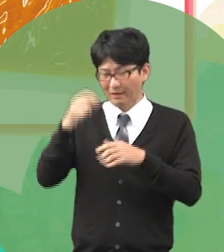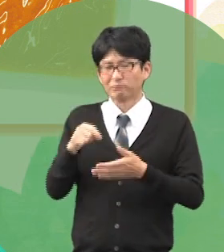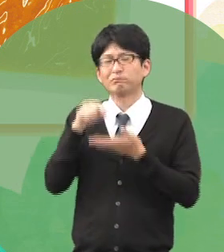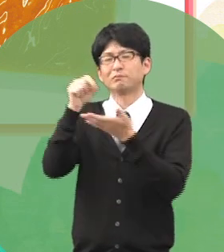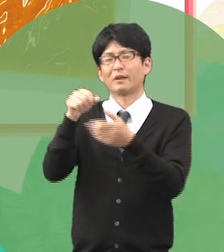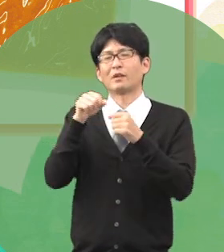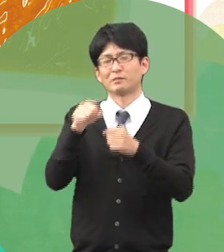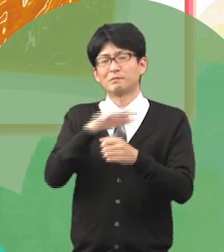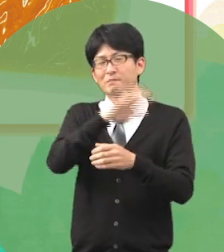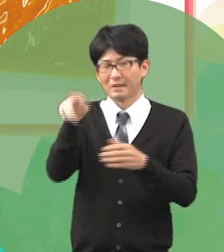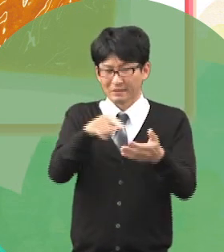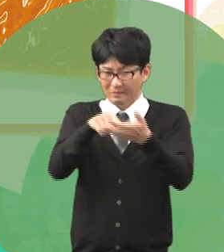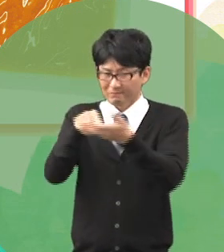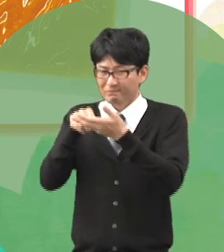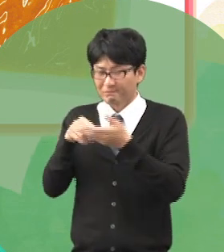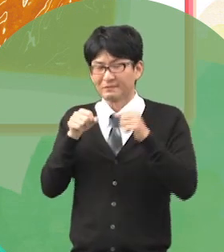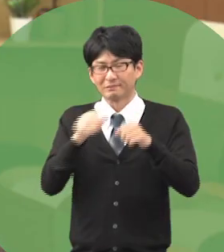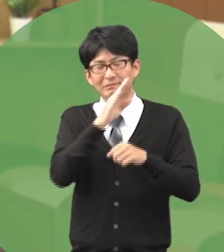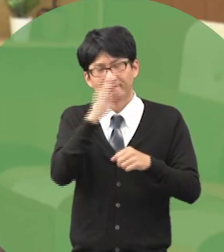ください。